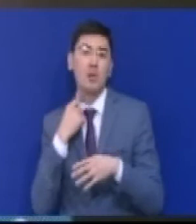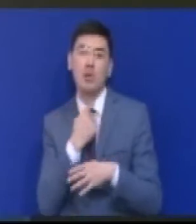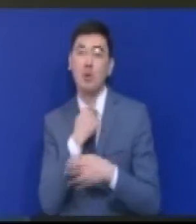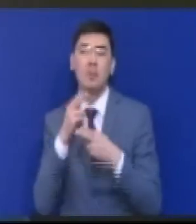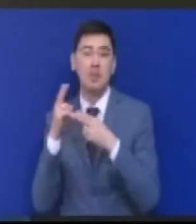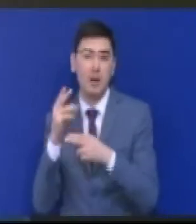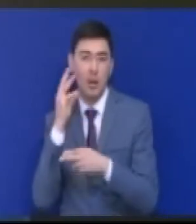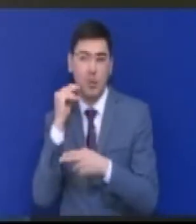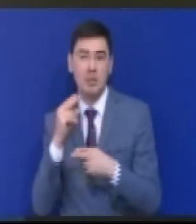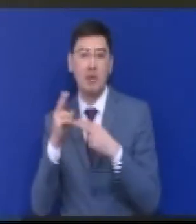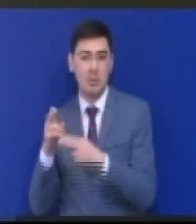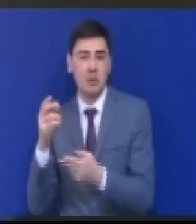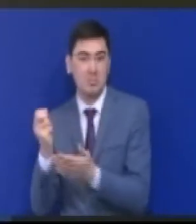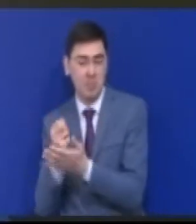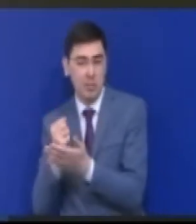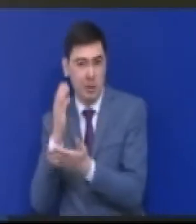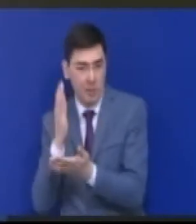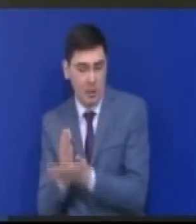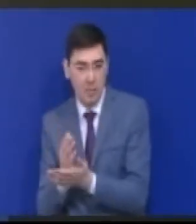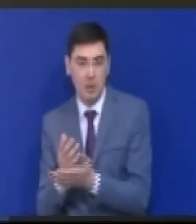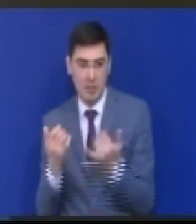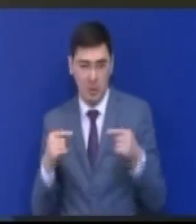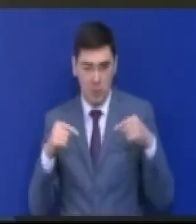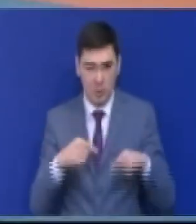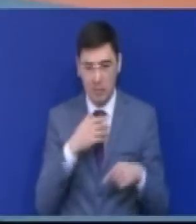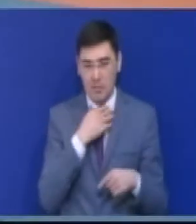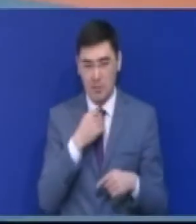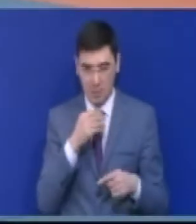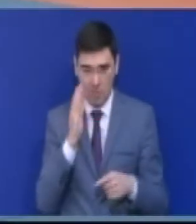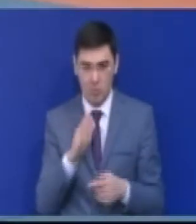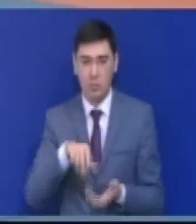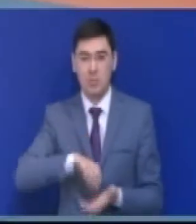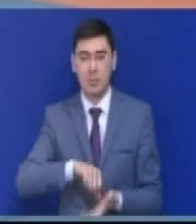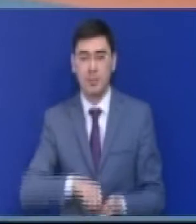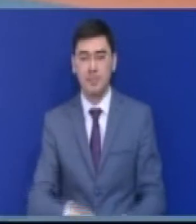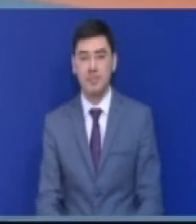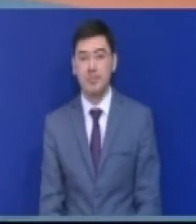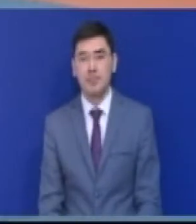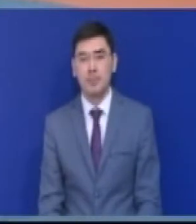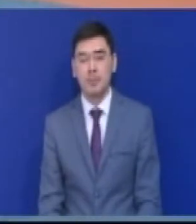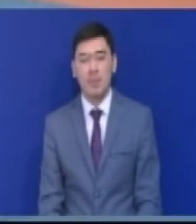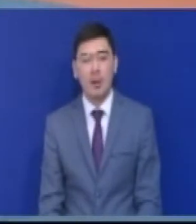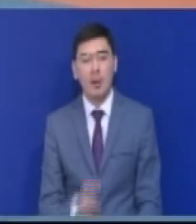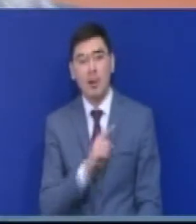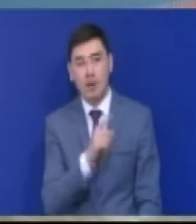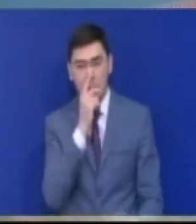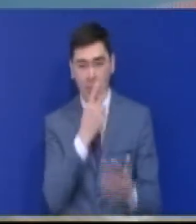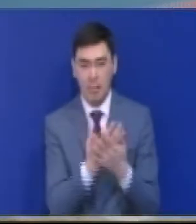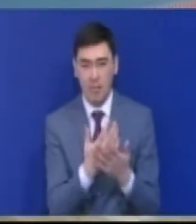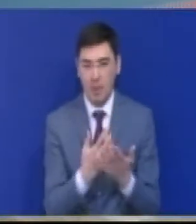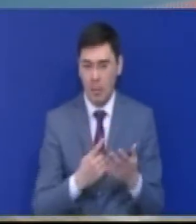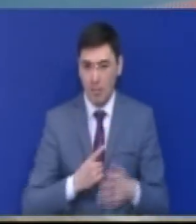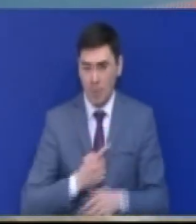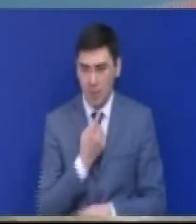Алматы и заняли призовые места. Поэтому думаю, что мы покажем хорошую подготовку. На турнире участники показали свои наработанные навыки и